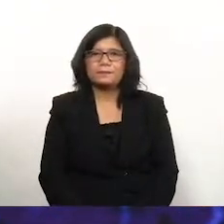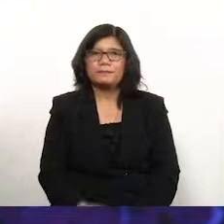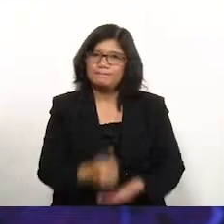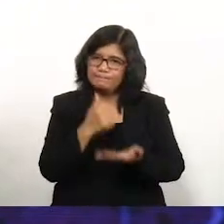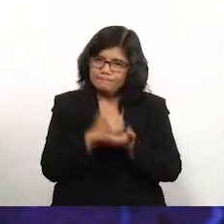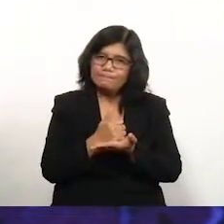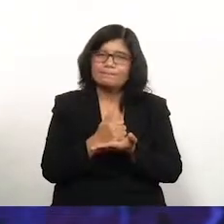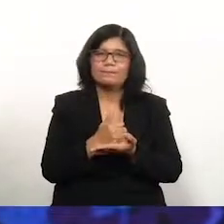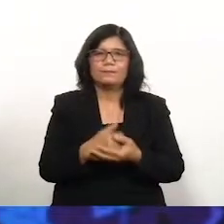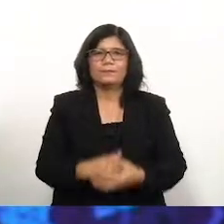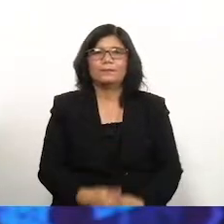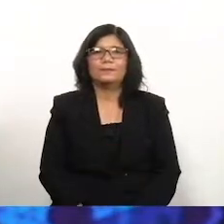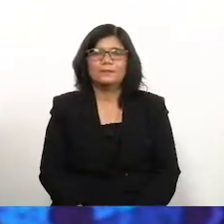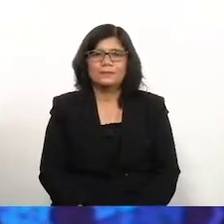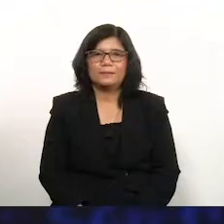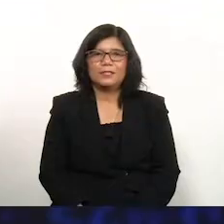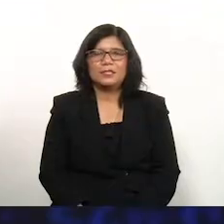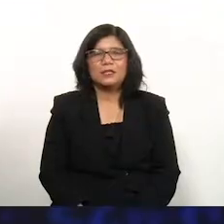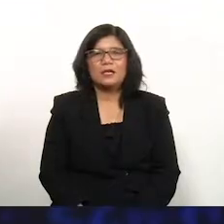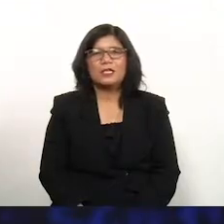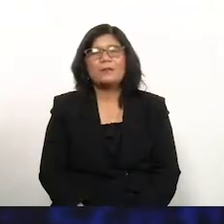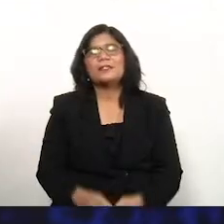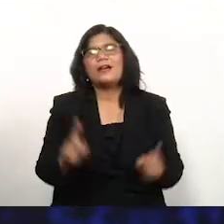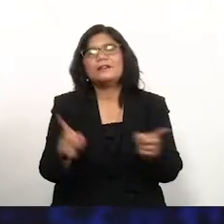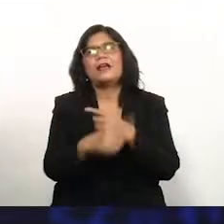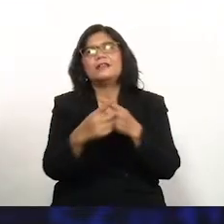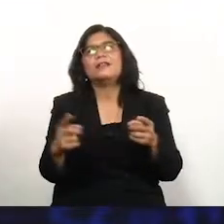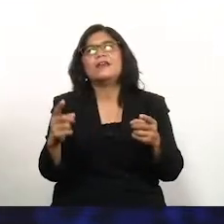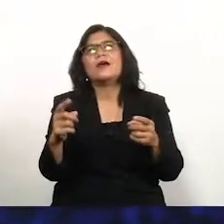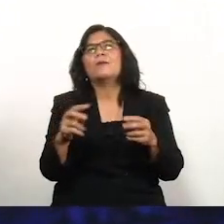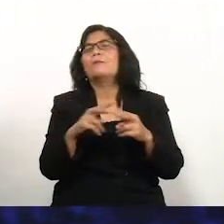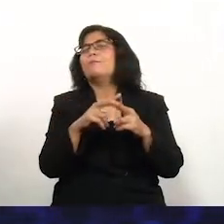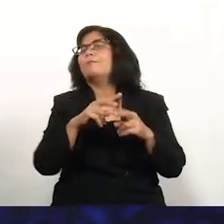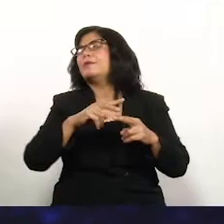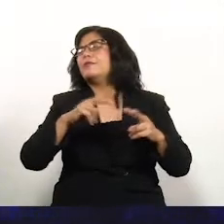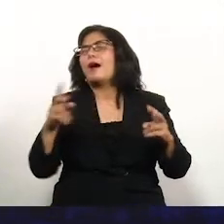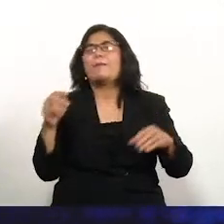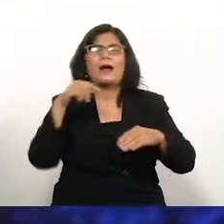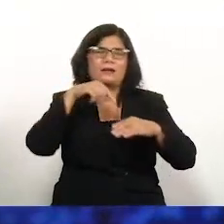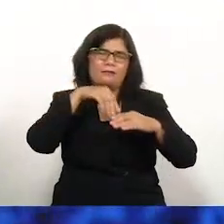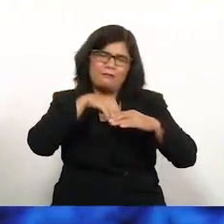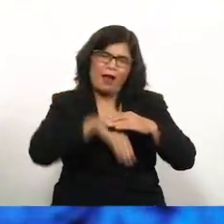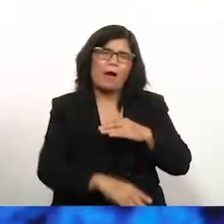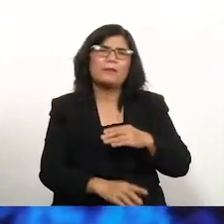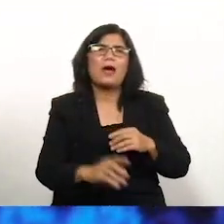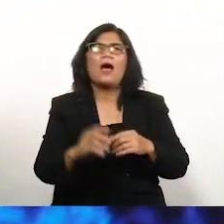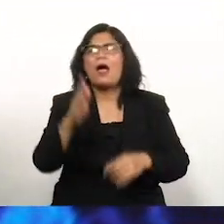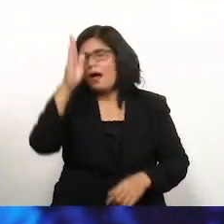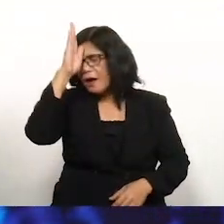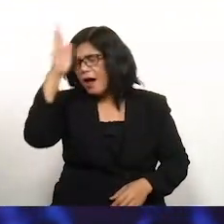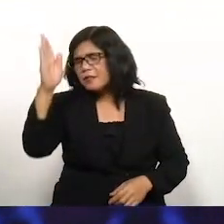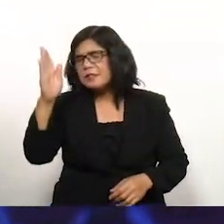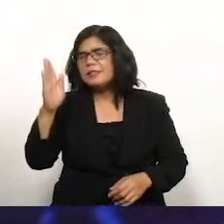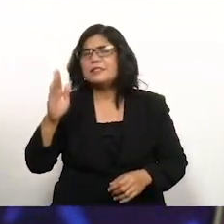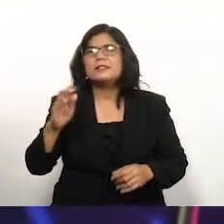hai aneh Hai sehingga kita bisa nyanyi betapa dalamnya kasih setiamu